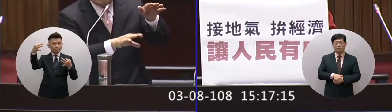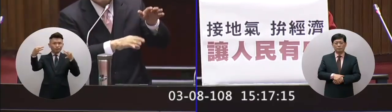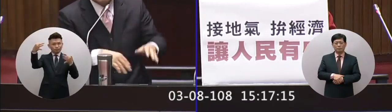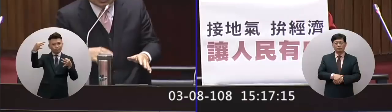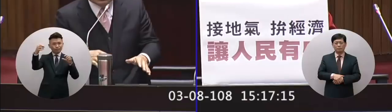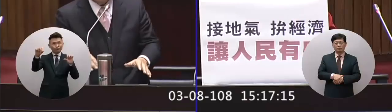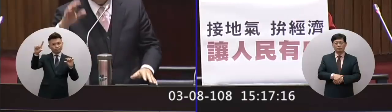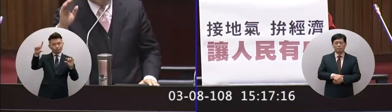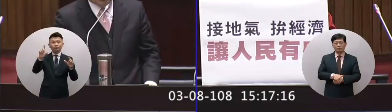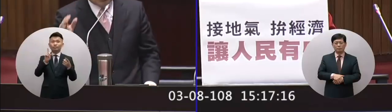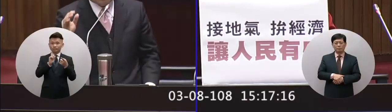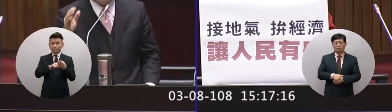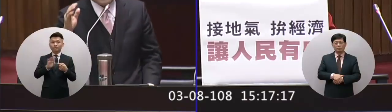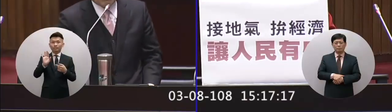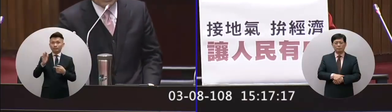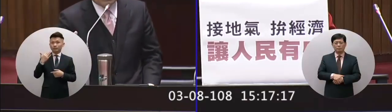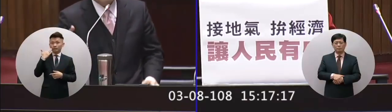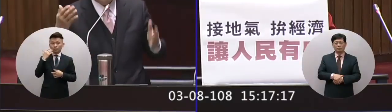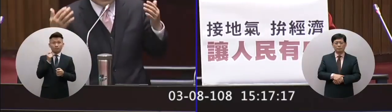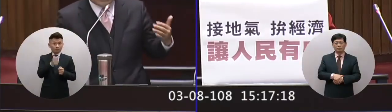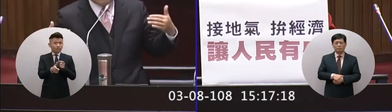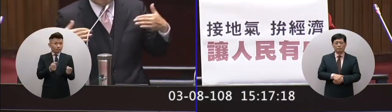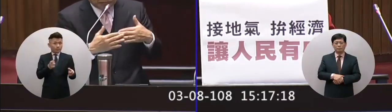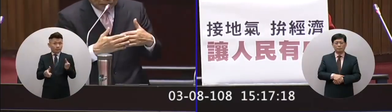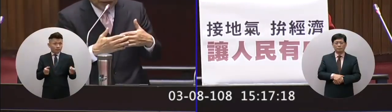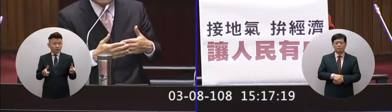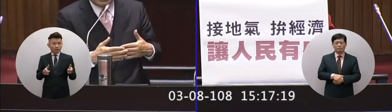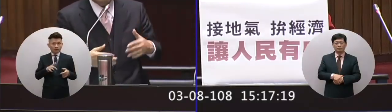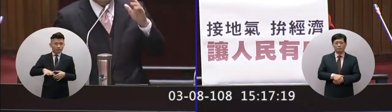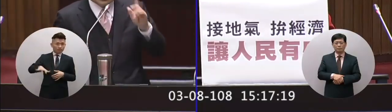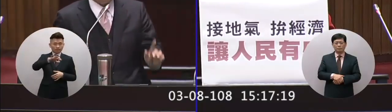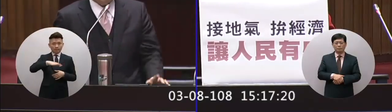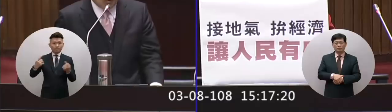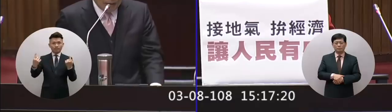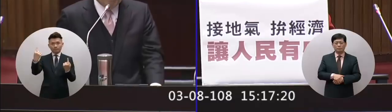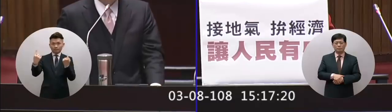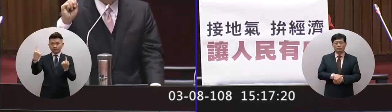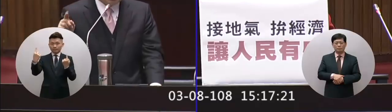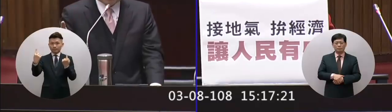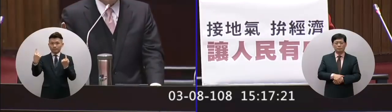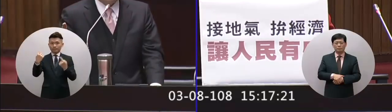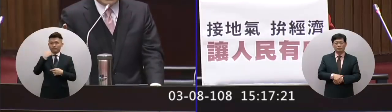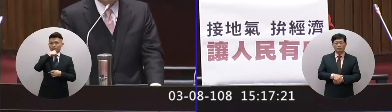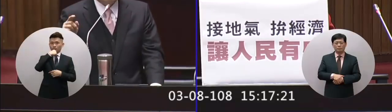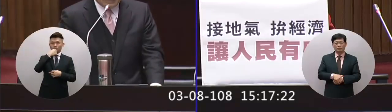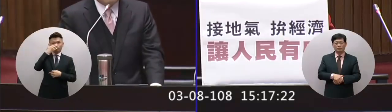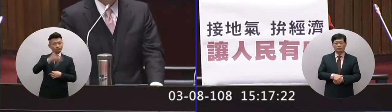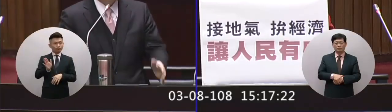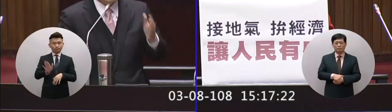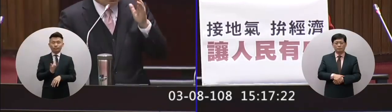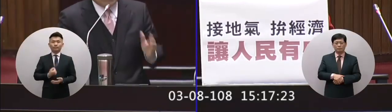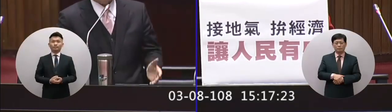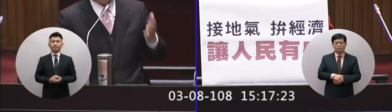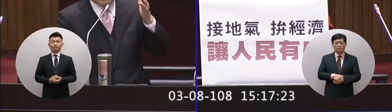较少，可是如果就消费力整个比起来，其实我们不输人家，